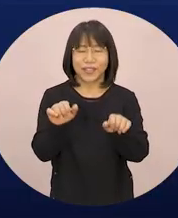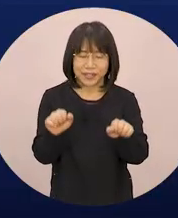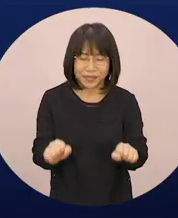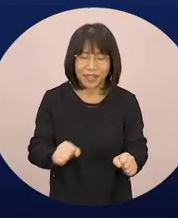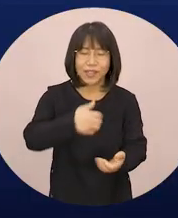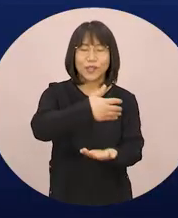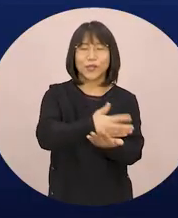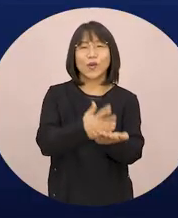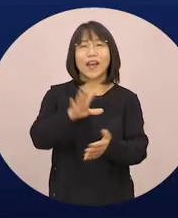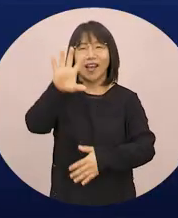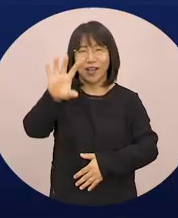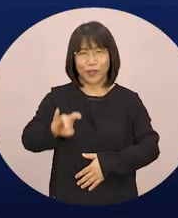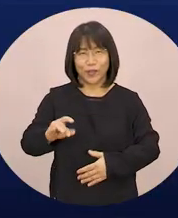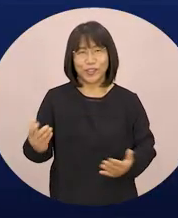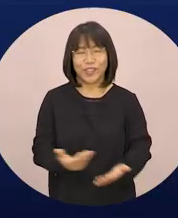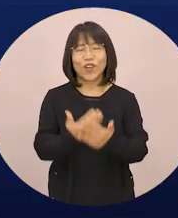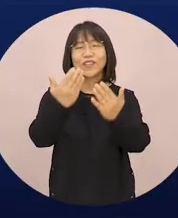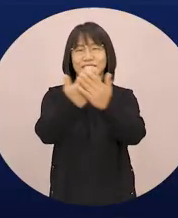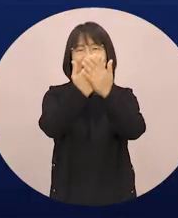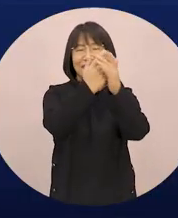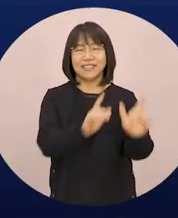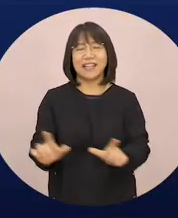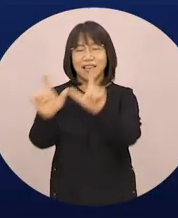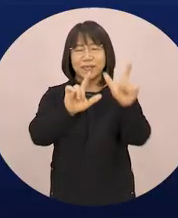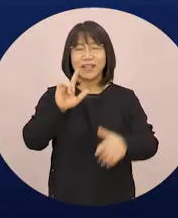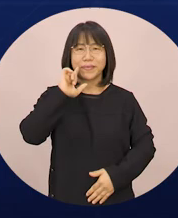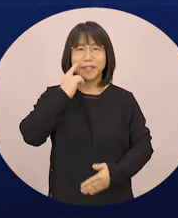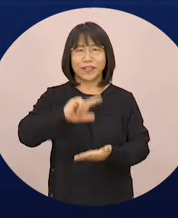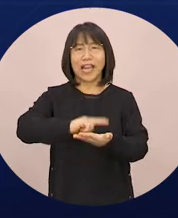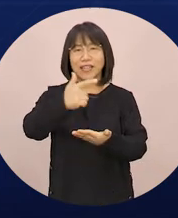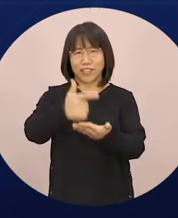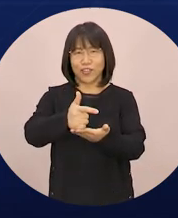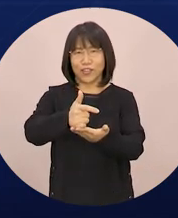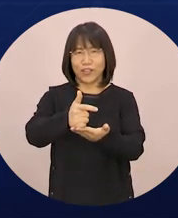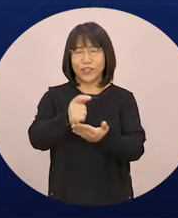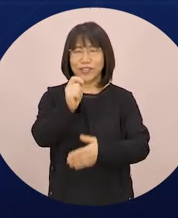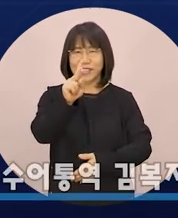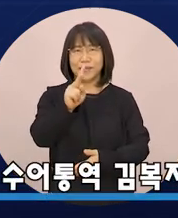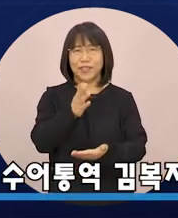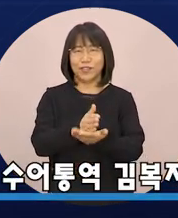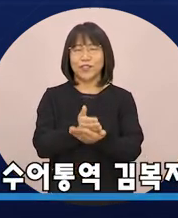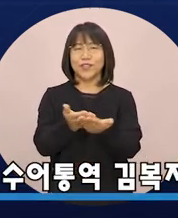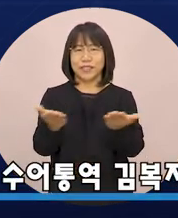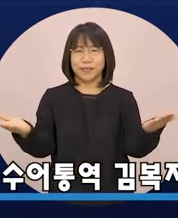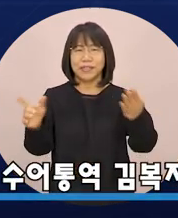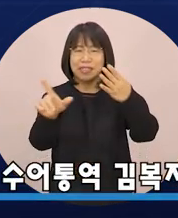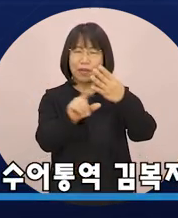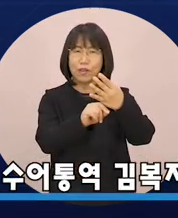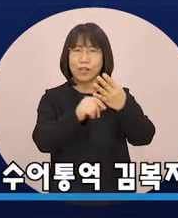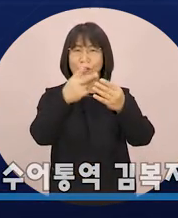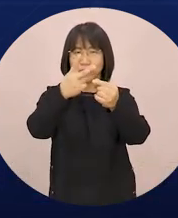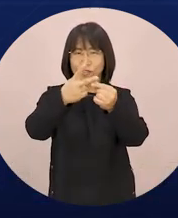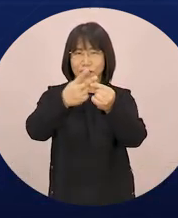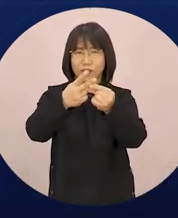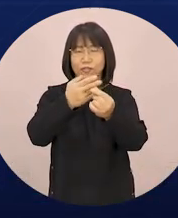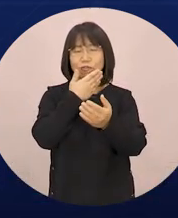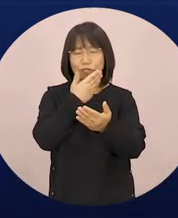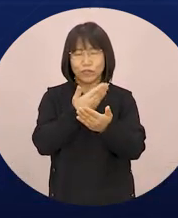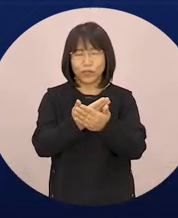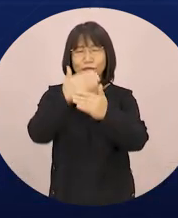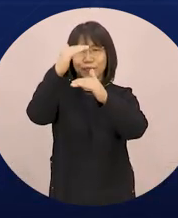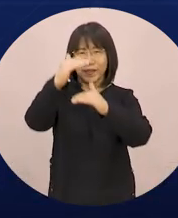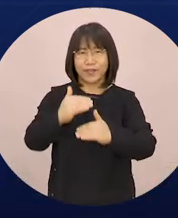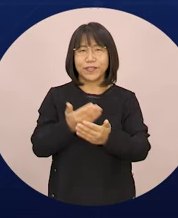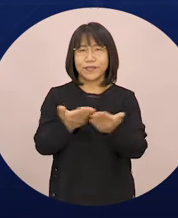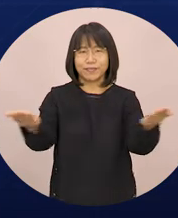국민 여러분 안녕하십니까? 조화로운 성장, 삶이 아름다운 강서, 아이강서TV 김민주입니다. 4월 둘째 주